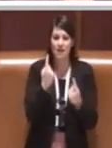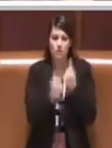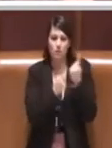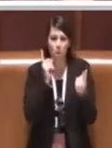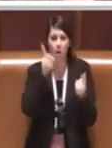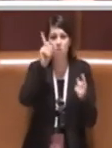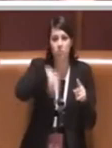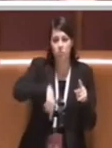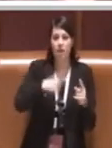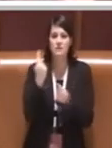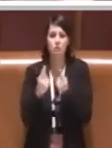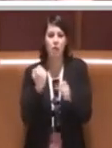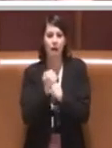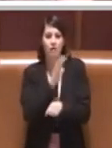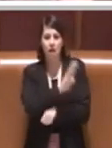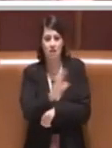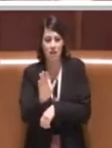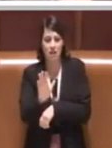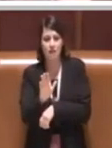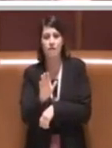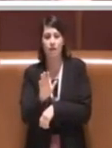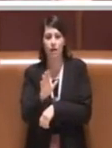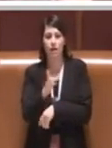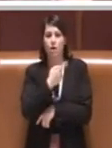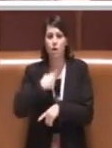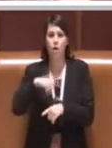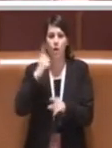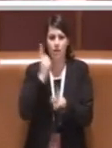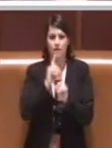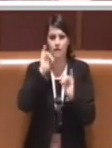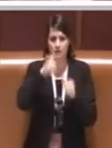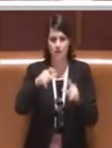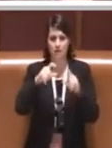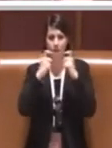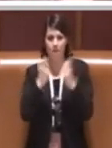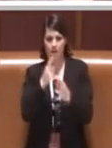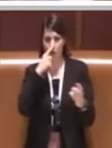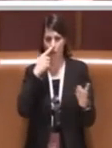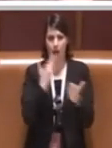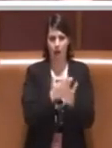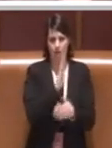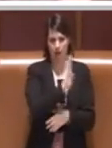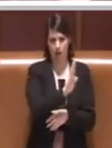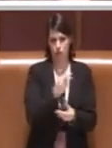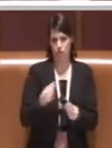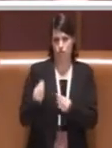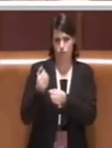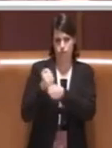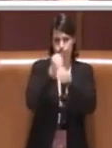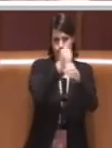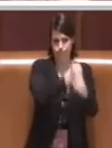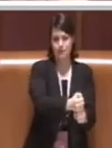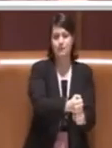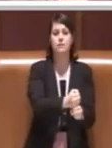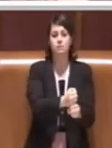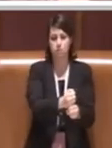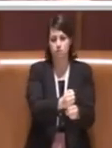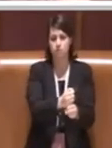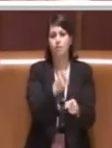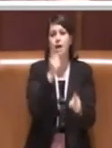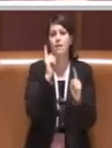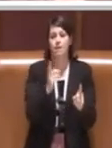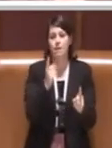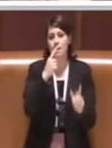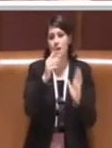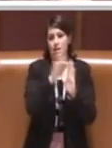prioritaria la riassegnazione di un appartamento di edilizia popolare a chi ne ha titolo, anche se